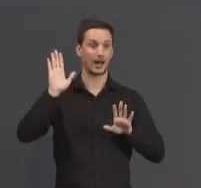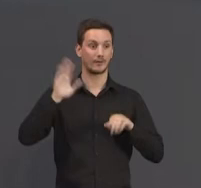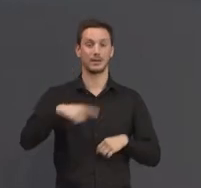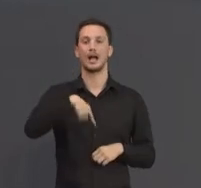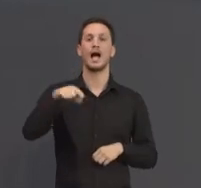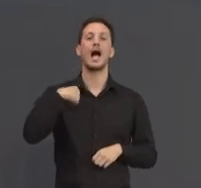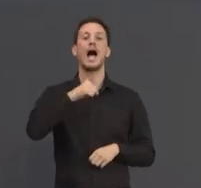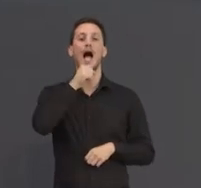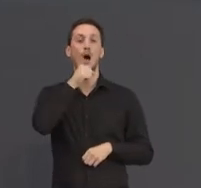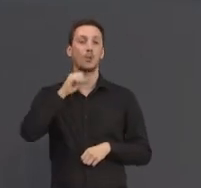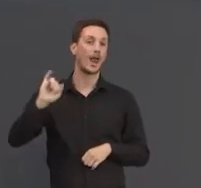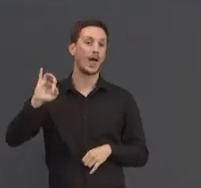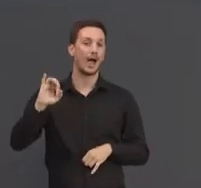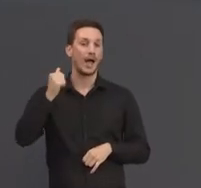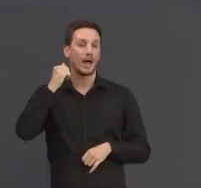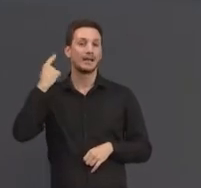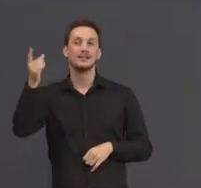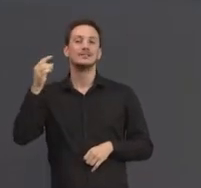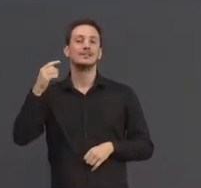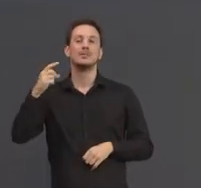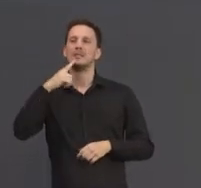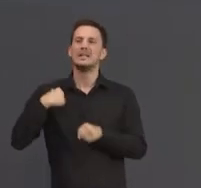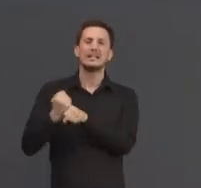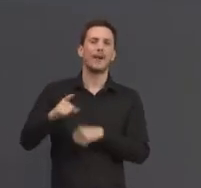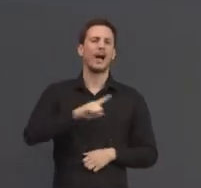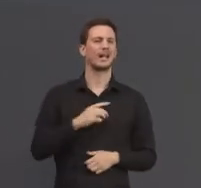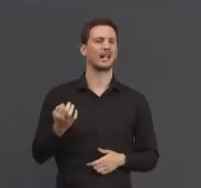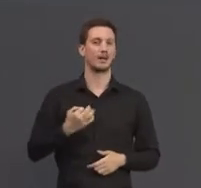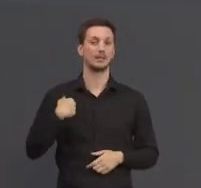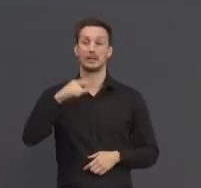àvia, quan li preguntaven i de què treballa la seva neta,